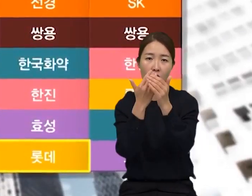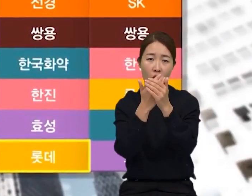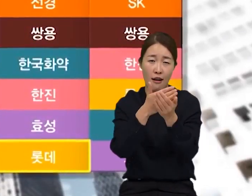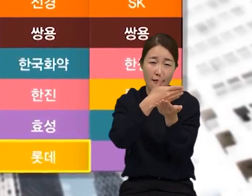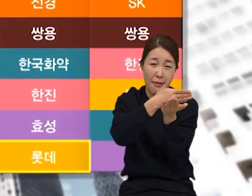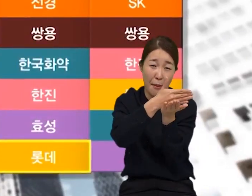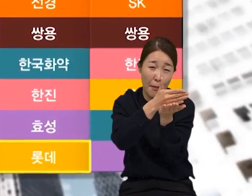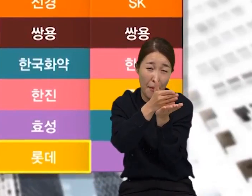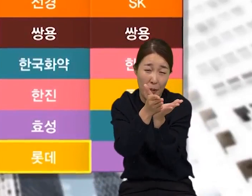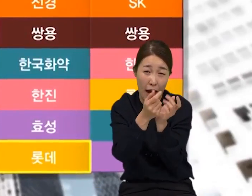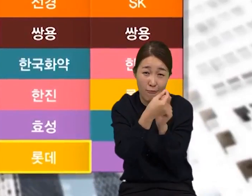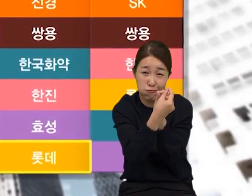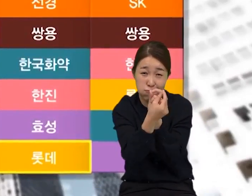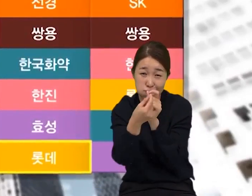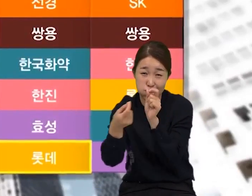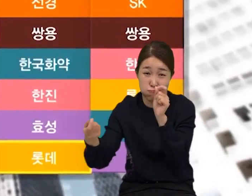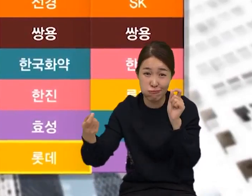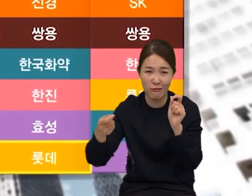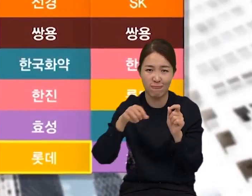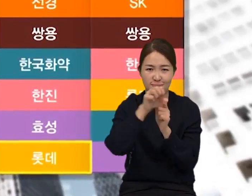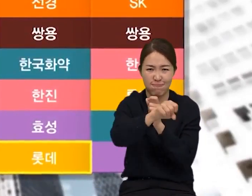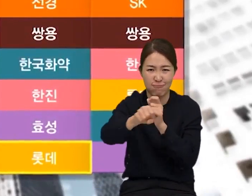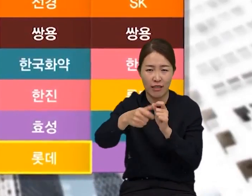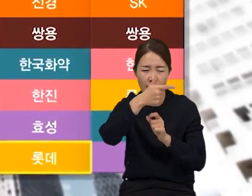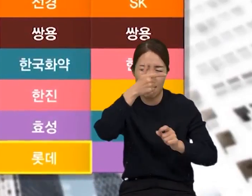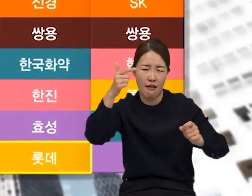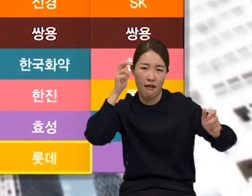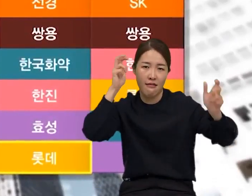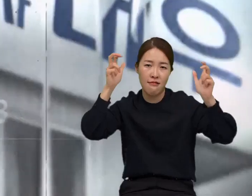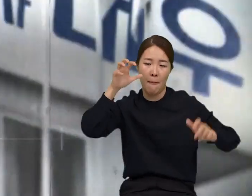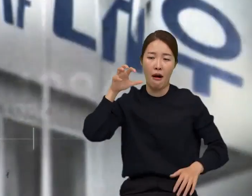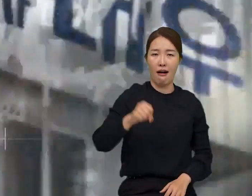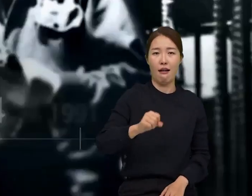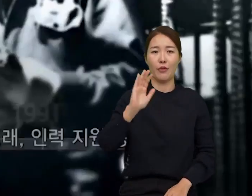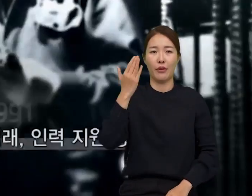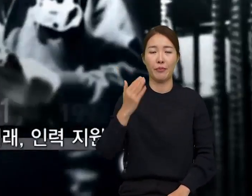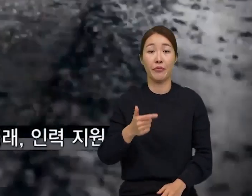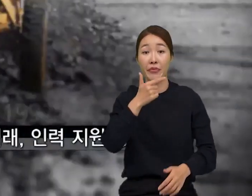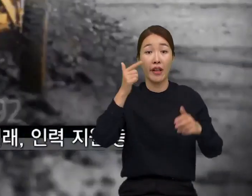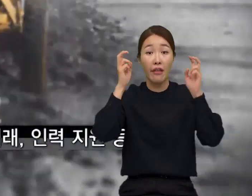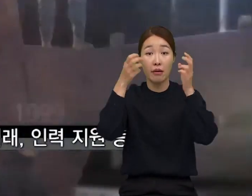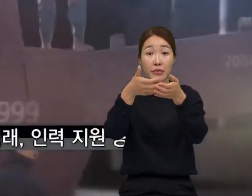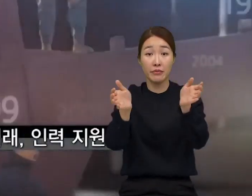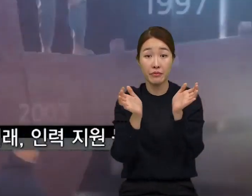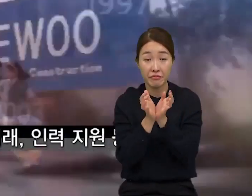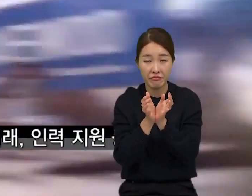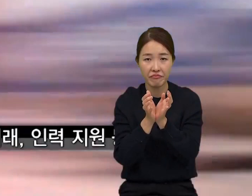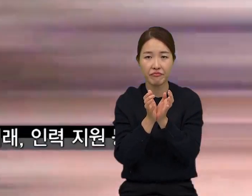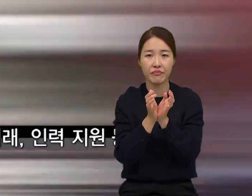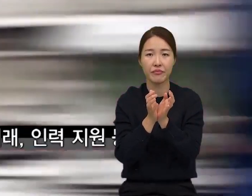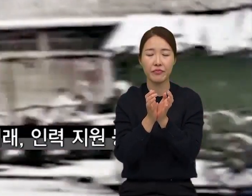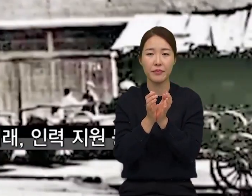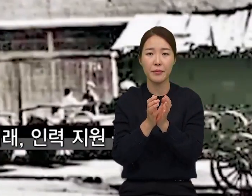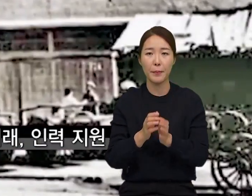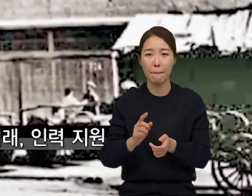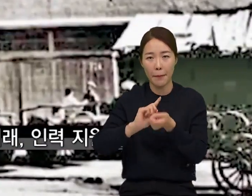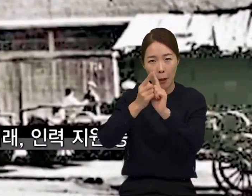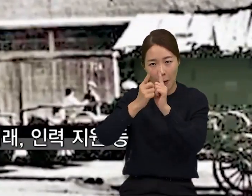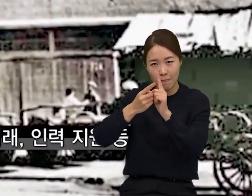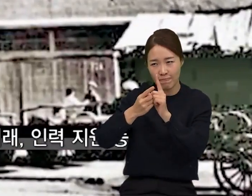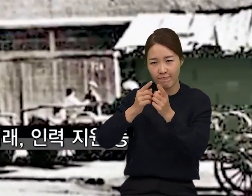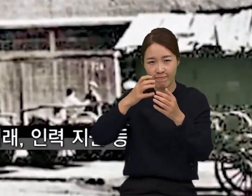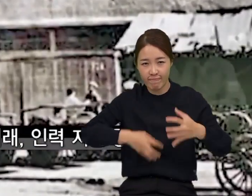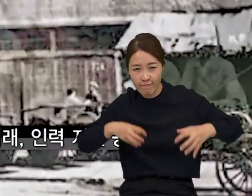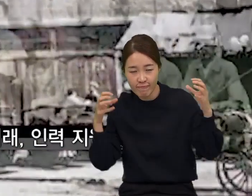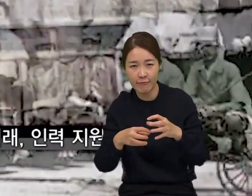업종별로 소수의 기업이 독과점을 보장받으며 대기업이 됐다. 대기업 집단은 계열 내 상호 출자와 지급